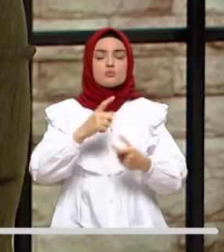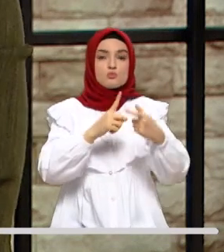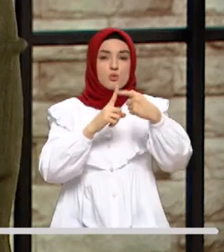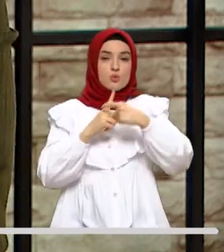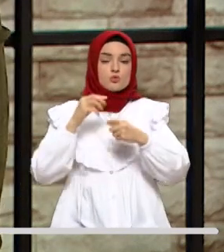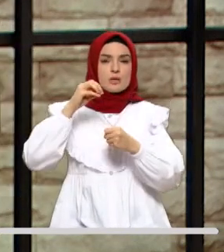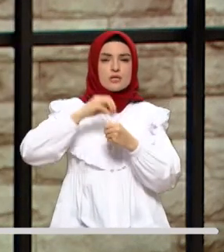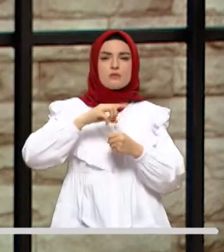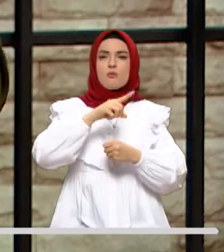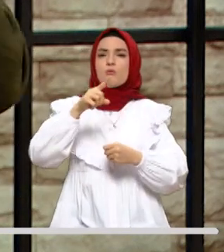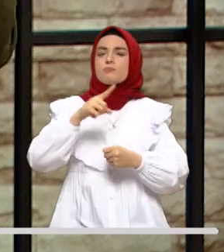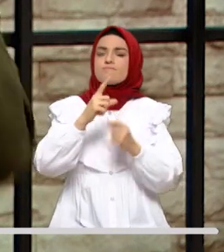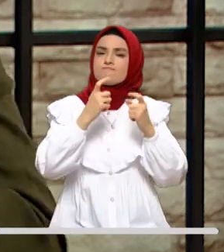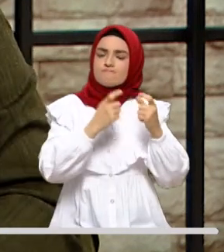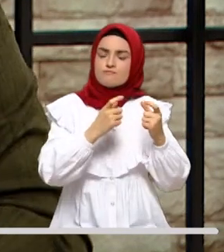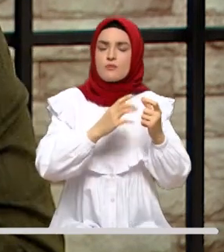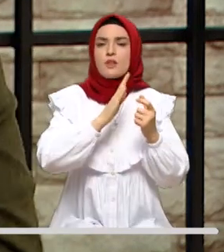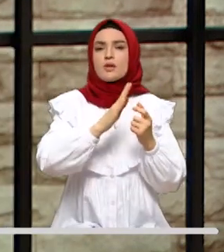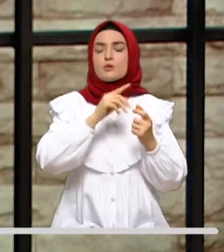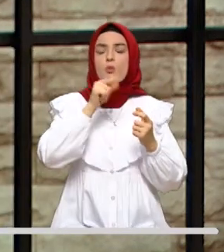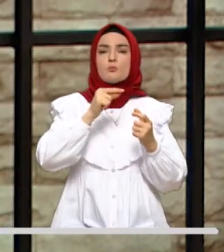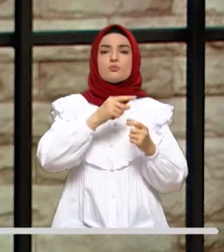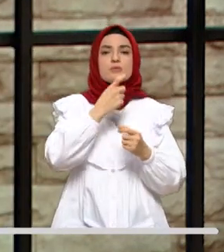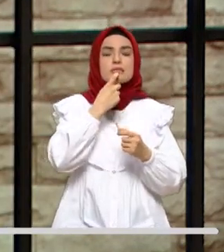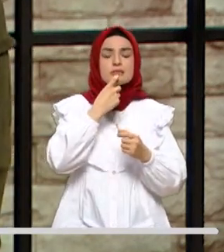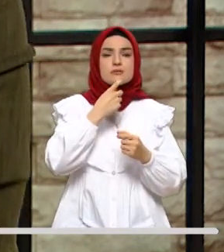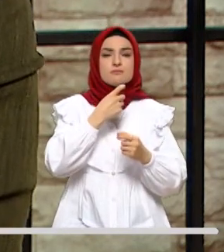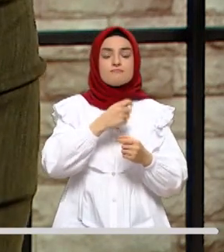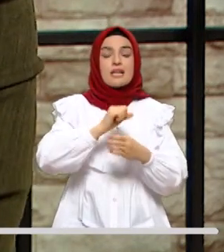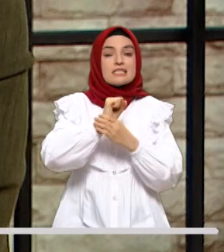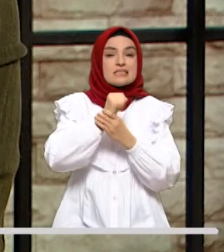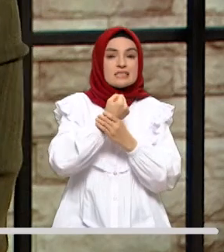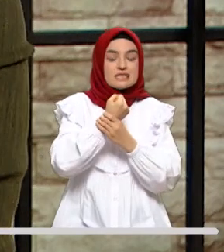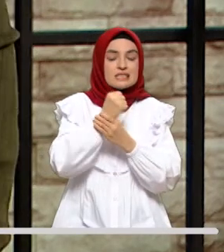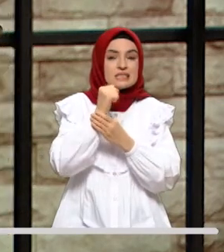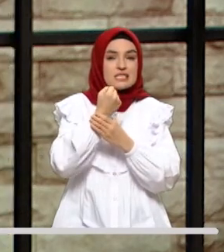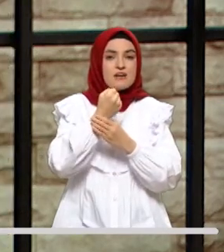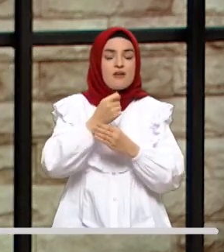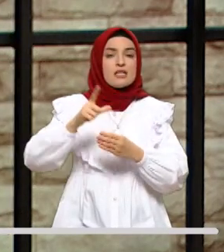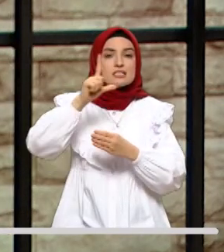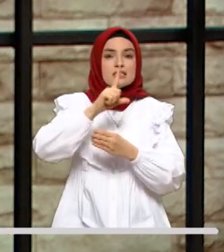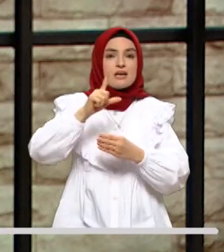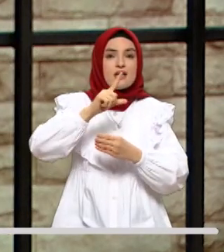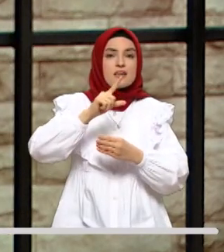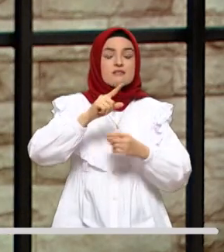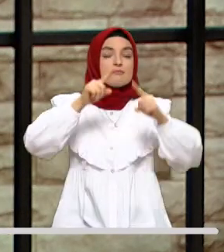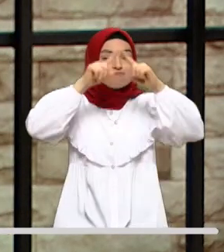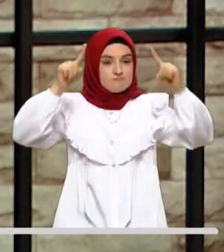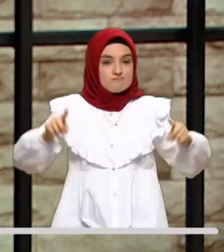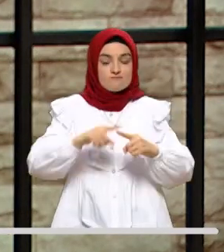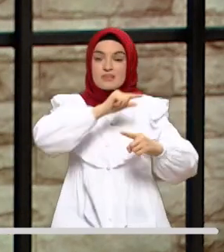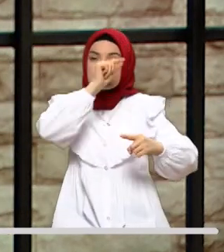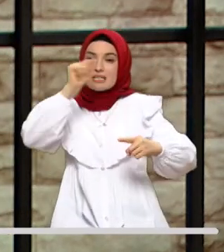etmek üzere oraya gittik ve bu sene Sivas Lisesi mezun vermedi, tahtaya yazıp gittiler. O